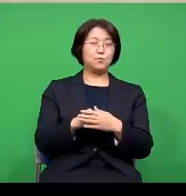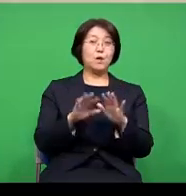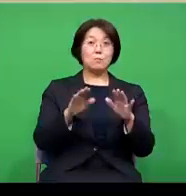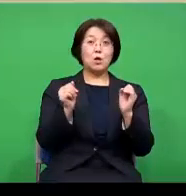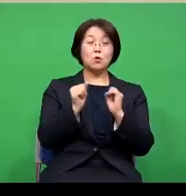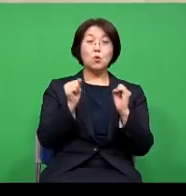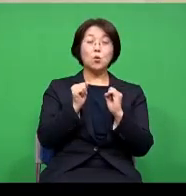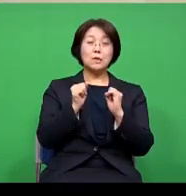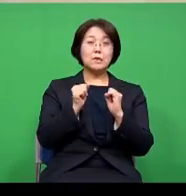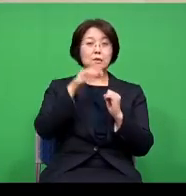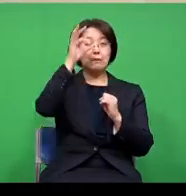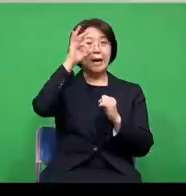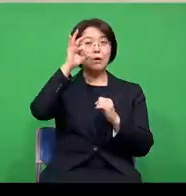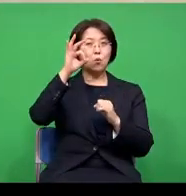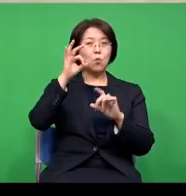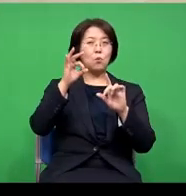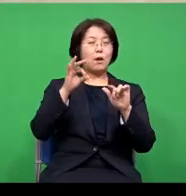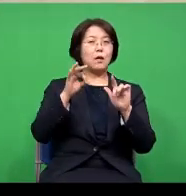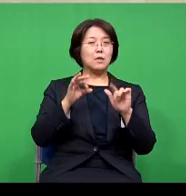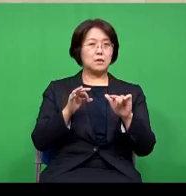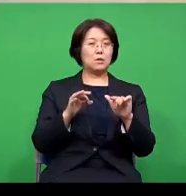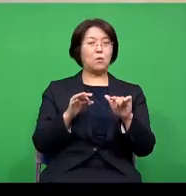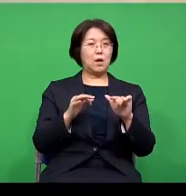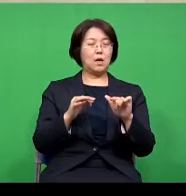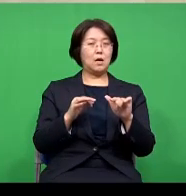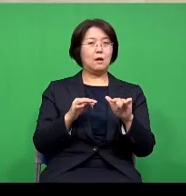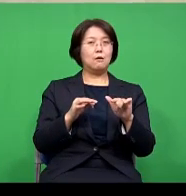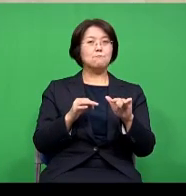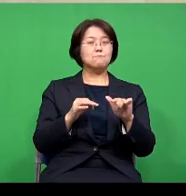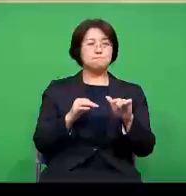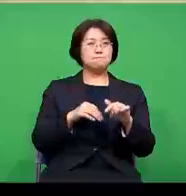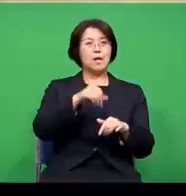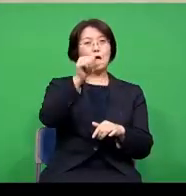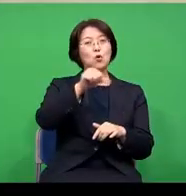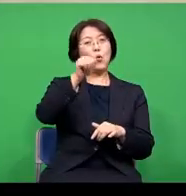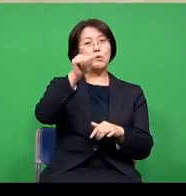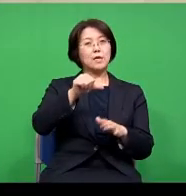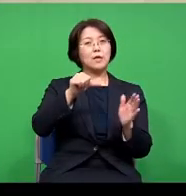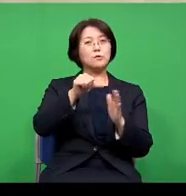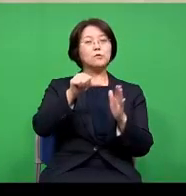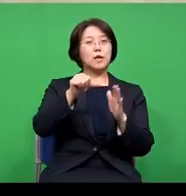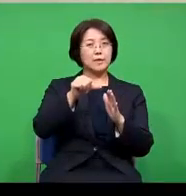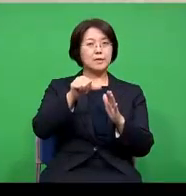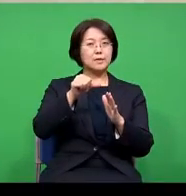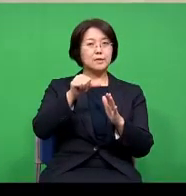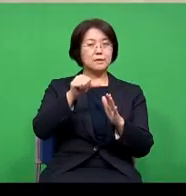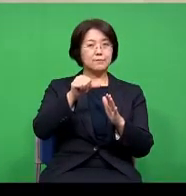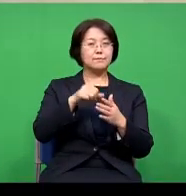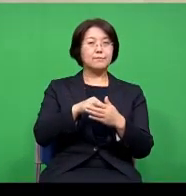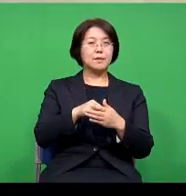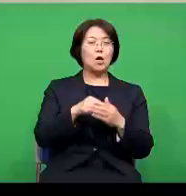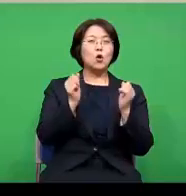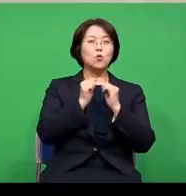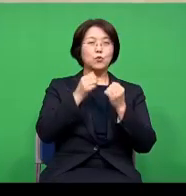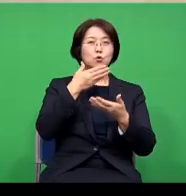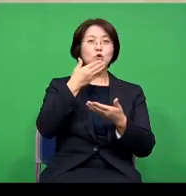の観光のプロモーションの場合もですね、大体、まあ、5000円をめどにして、例えば冬